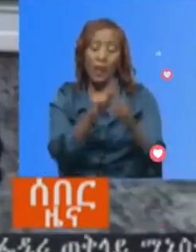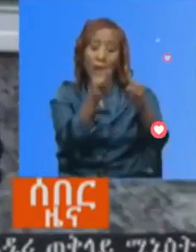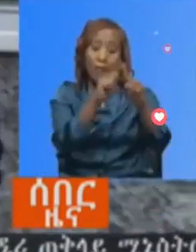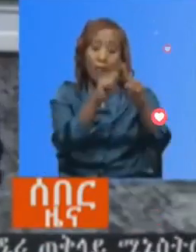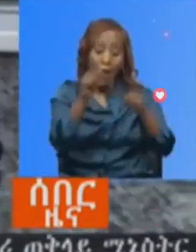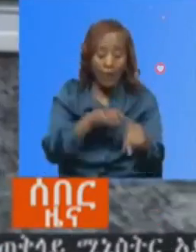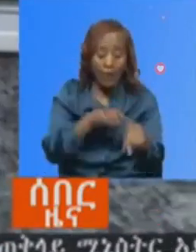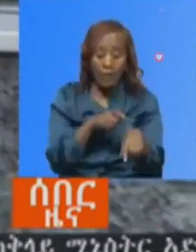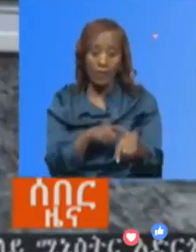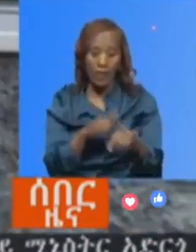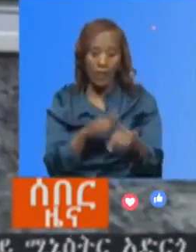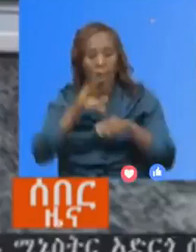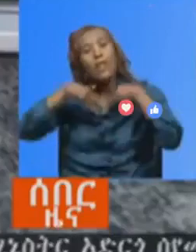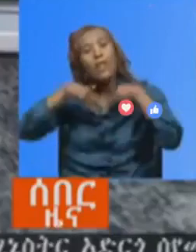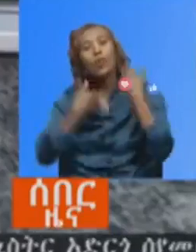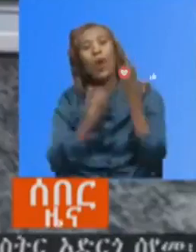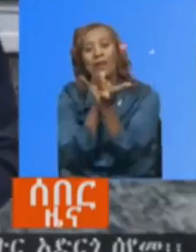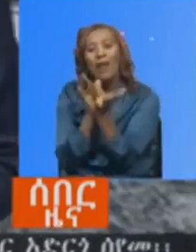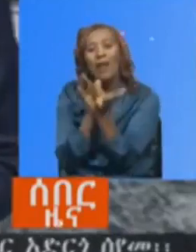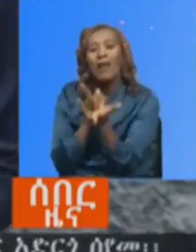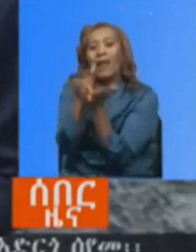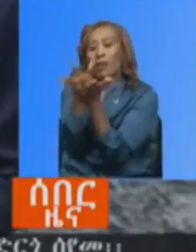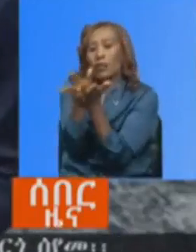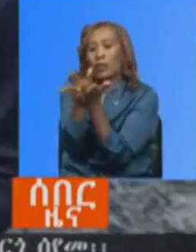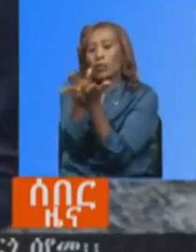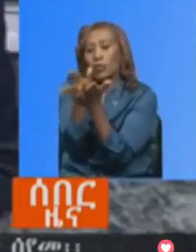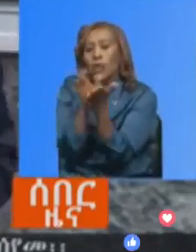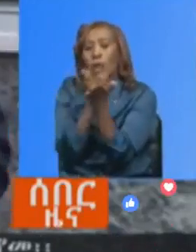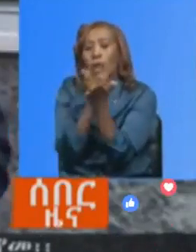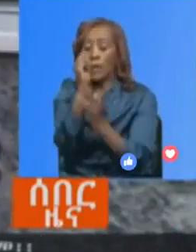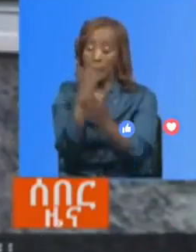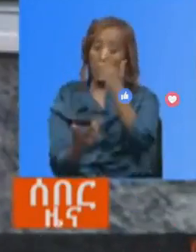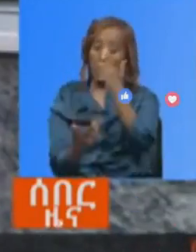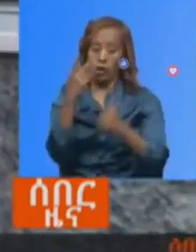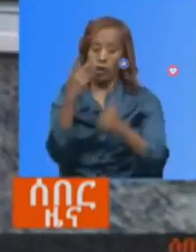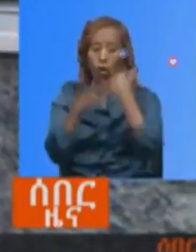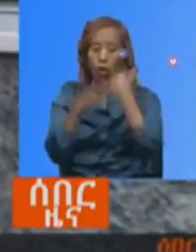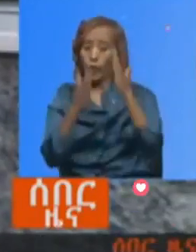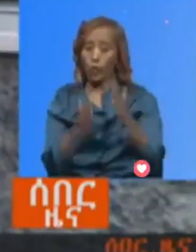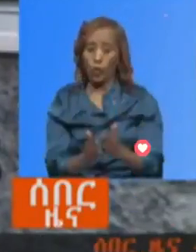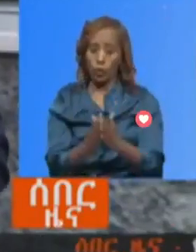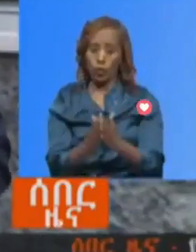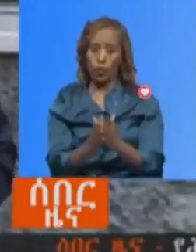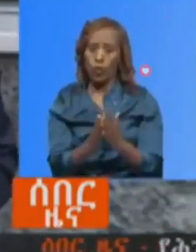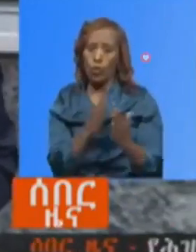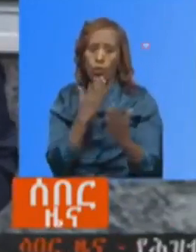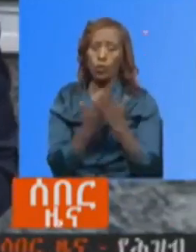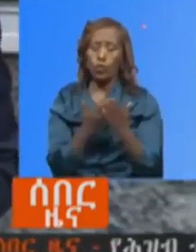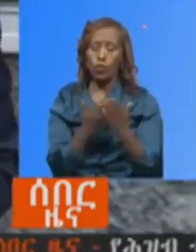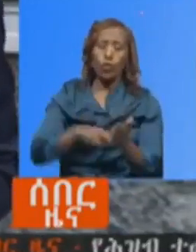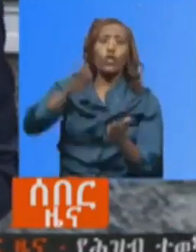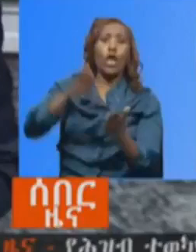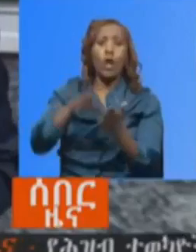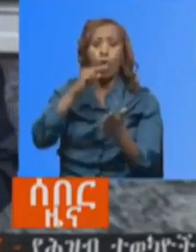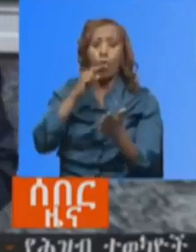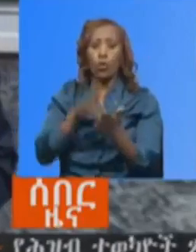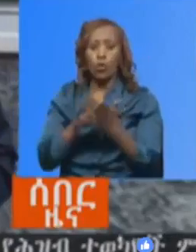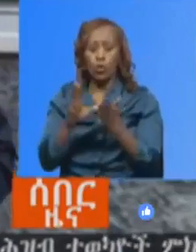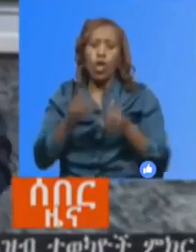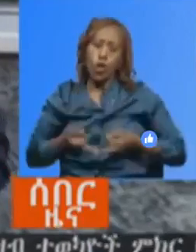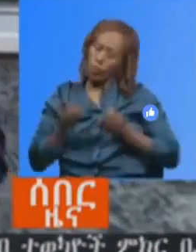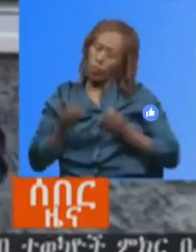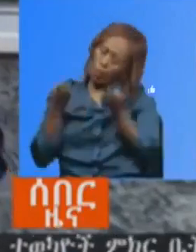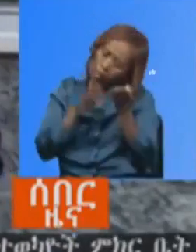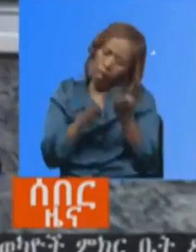ጊዜ መስዋዕትነት ለከፈሉ የመብት ተከራካሪዎች፣ ፖለቲከኞች፣ በቅጡ ሳይባርቁ ህይወታቸው ለተቀጠፈ